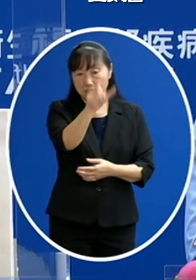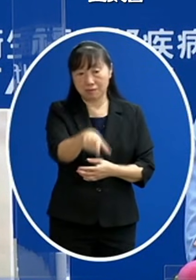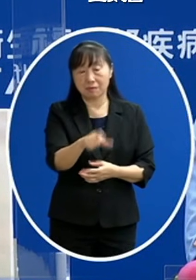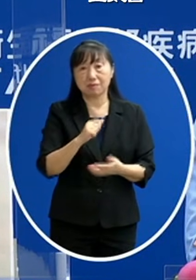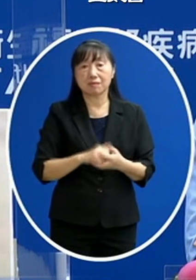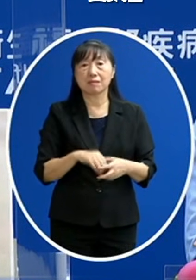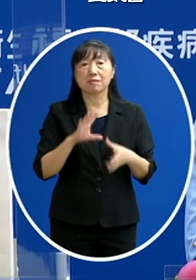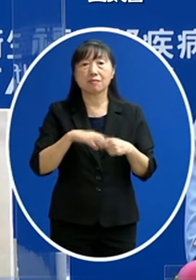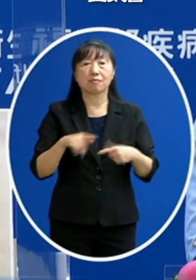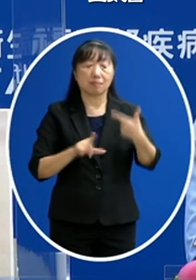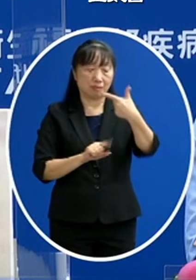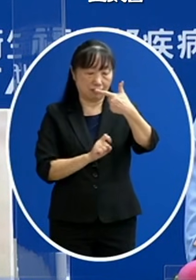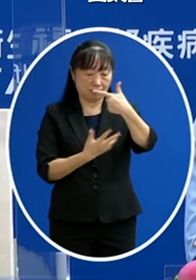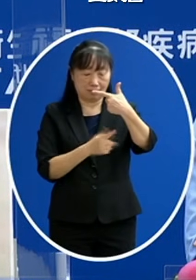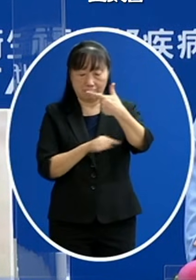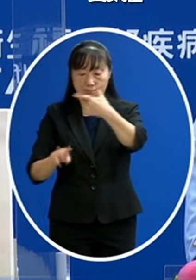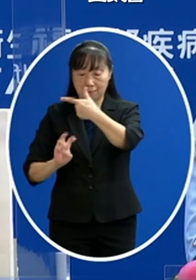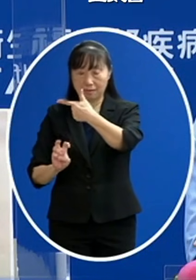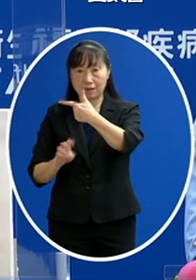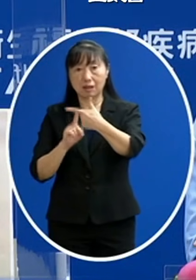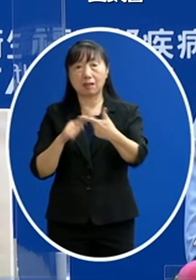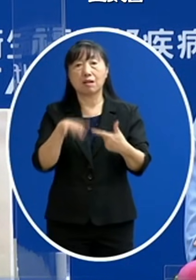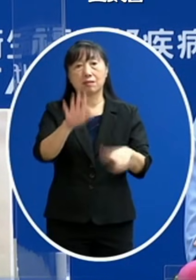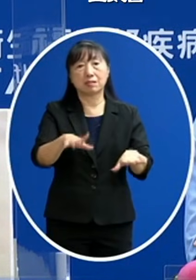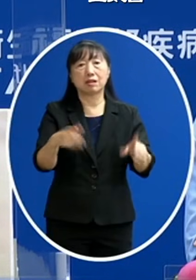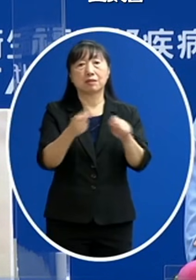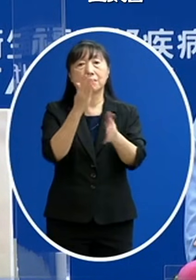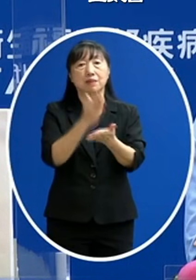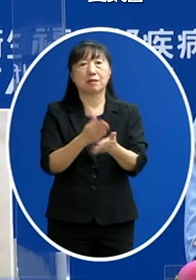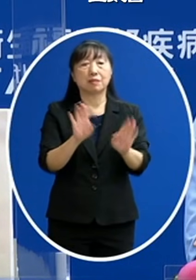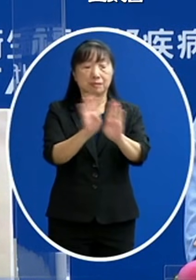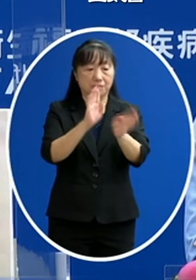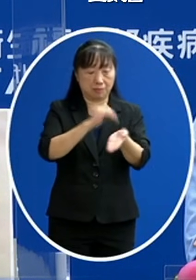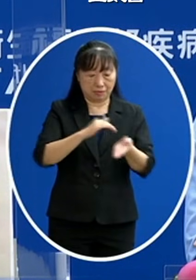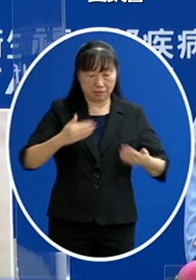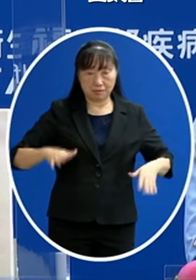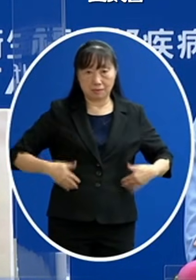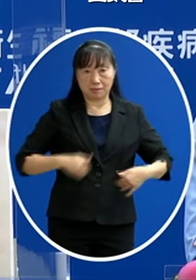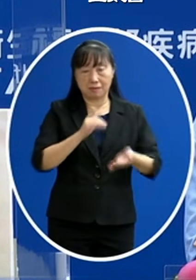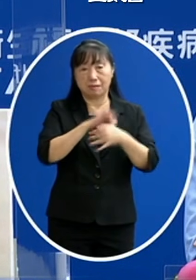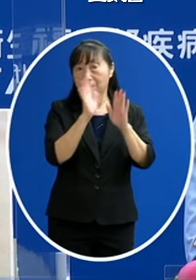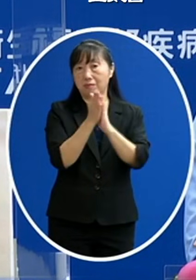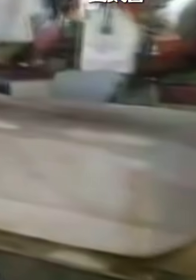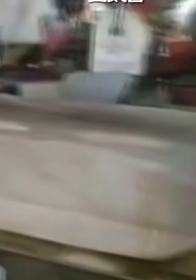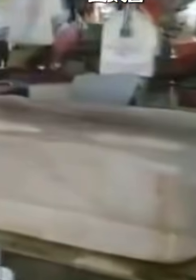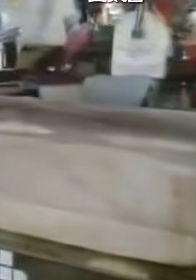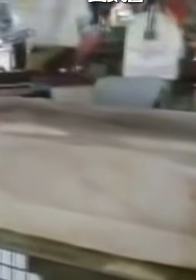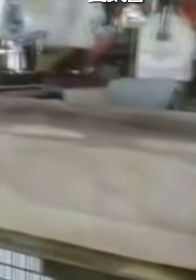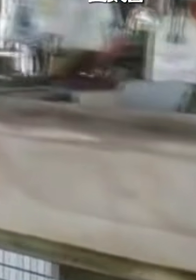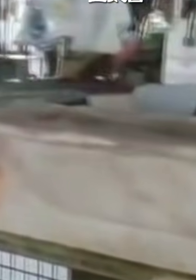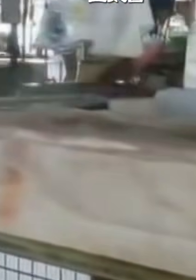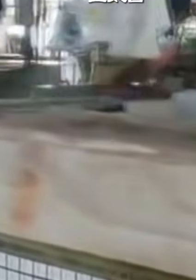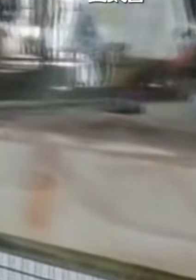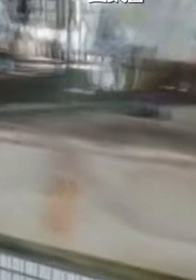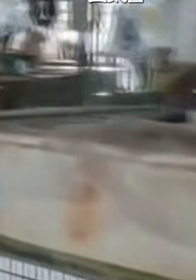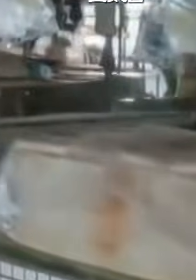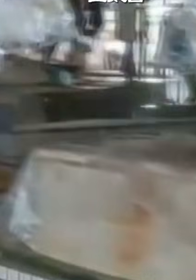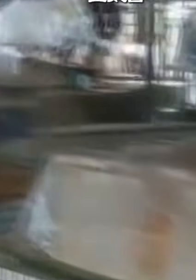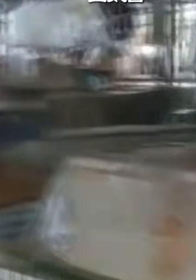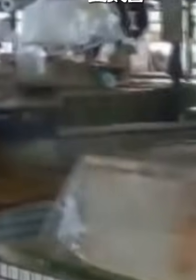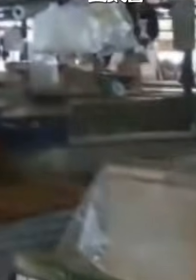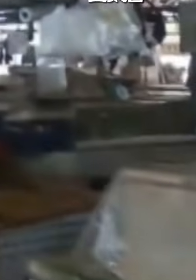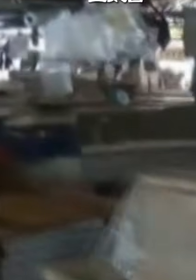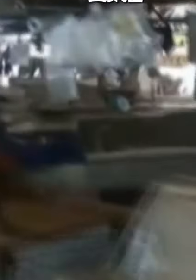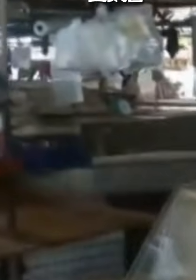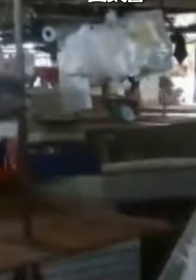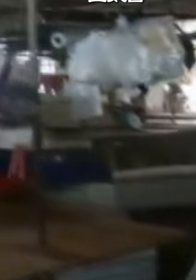要6月18到30号暂停门诊急诊，那全院做一个清消。 屏东县府抽丝剥茧，